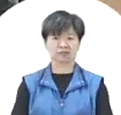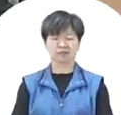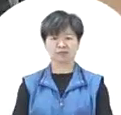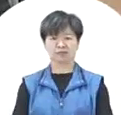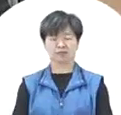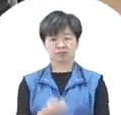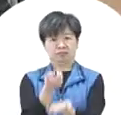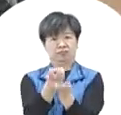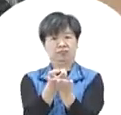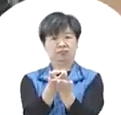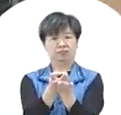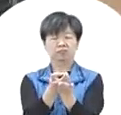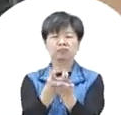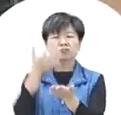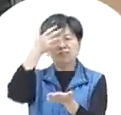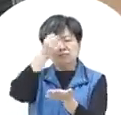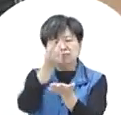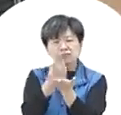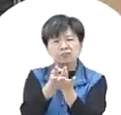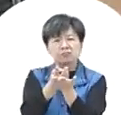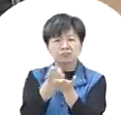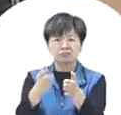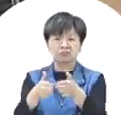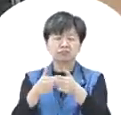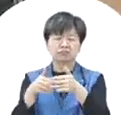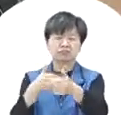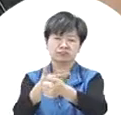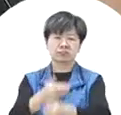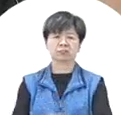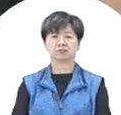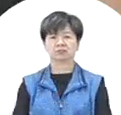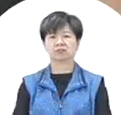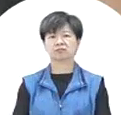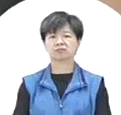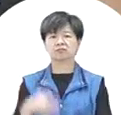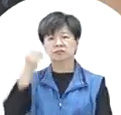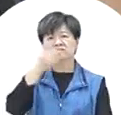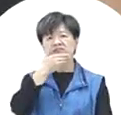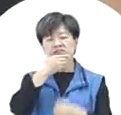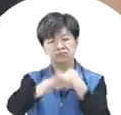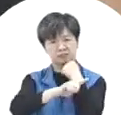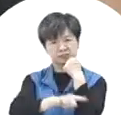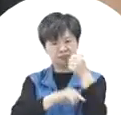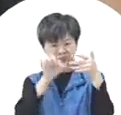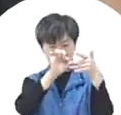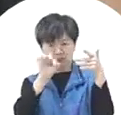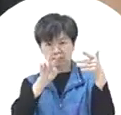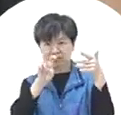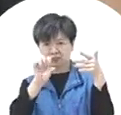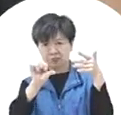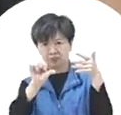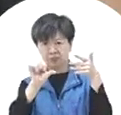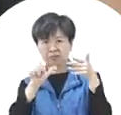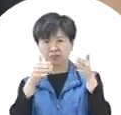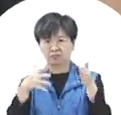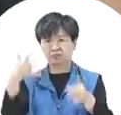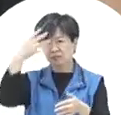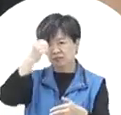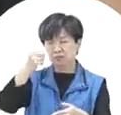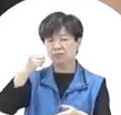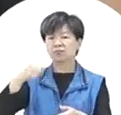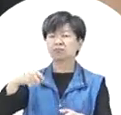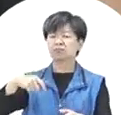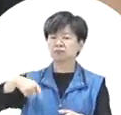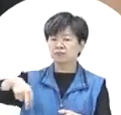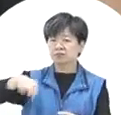需要的呢。 跟议员报告，其实这个福利是最主要是老人福利法第25条，就是针对长辈型的部分跟一些文康